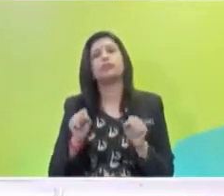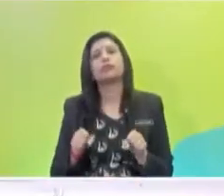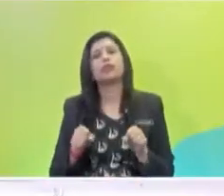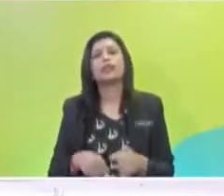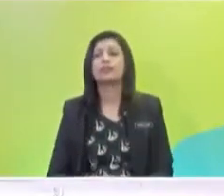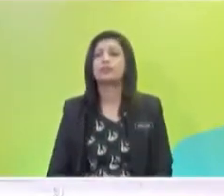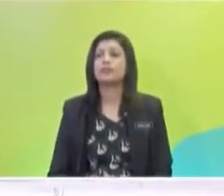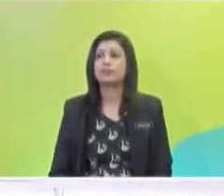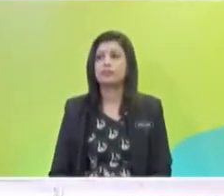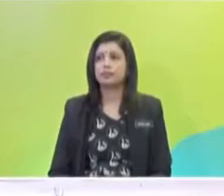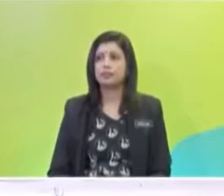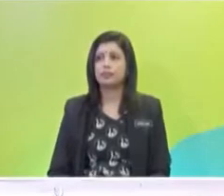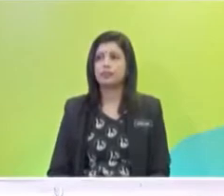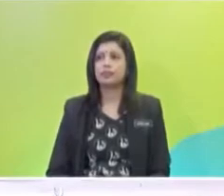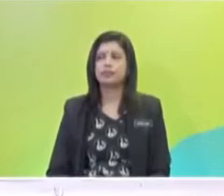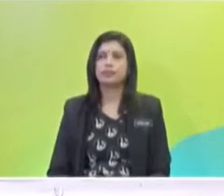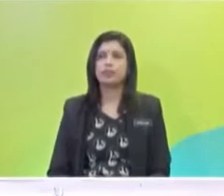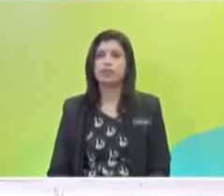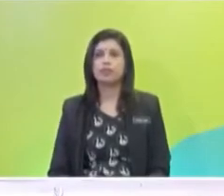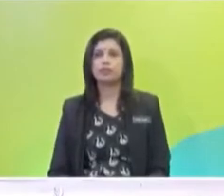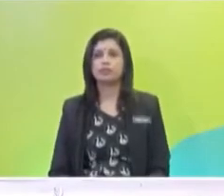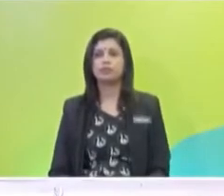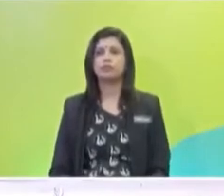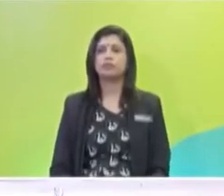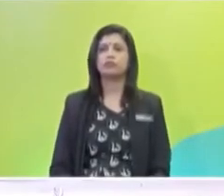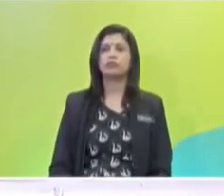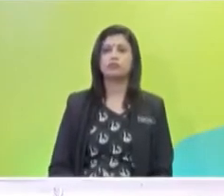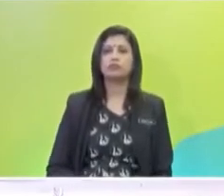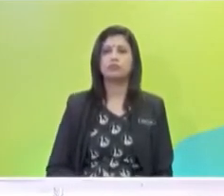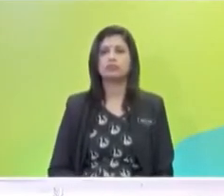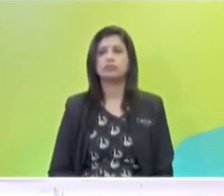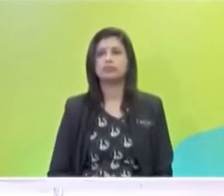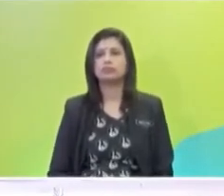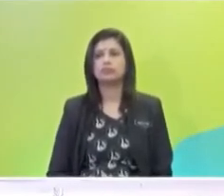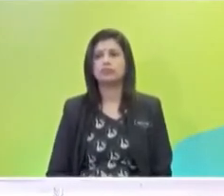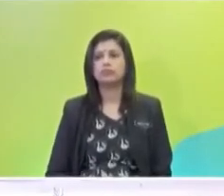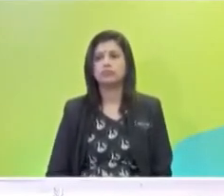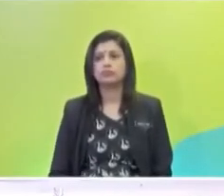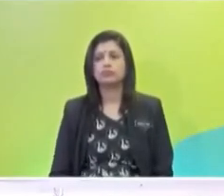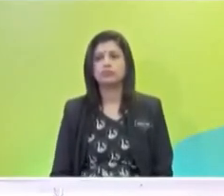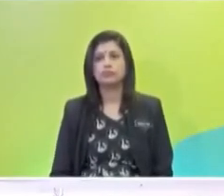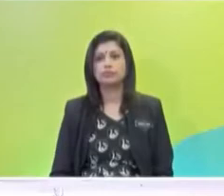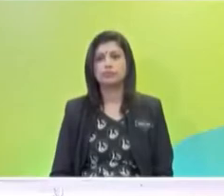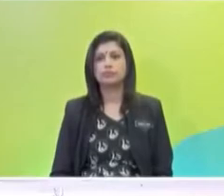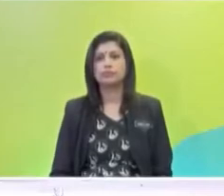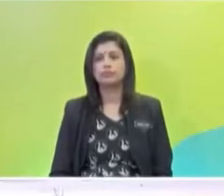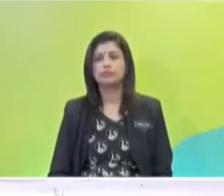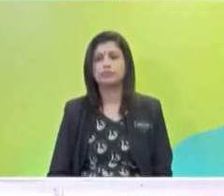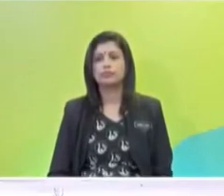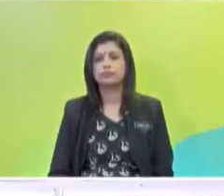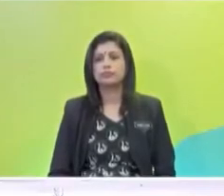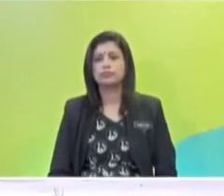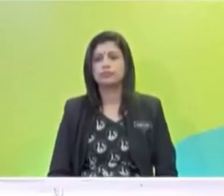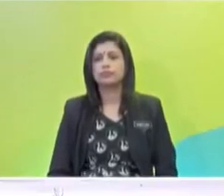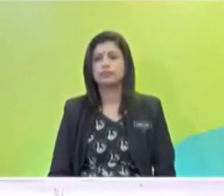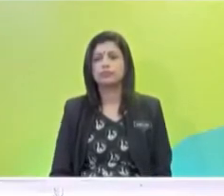cuba. Okey, tak cukup tak apa. 2-3 pun dah cukup. 2-3 jenis buah pun dah